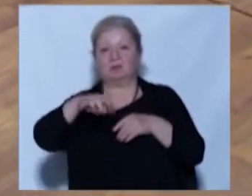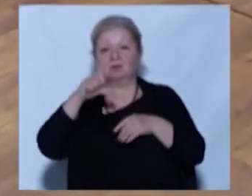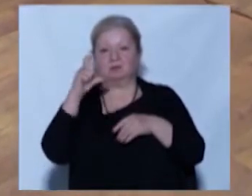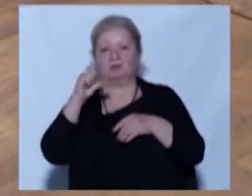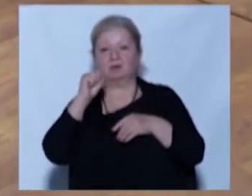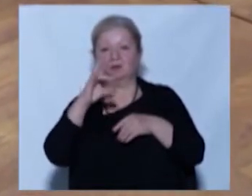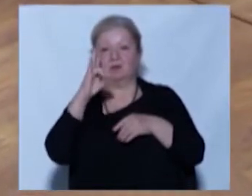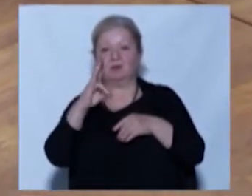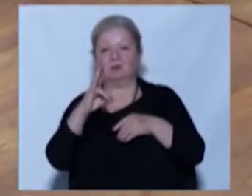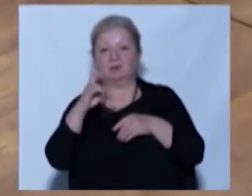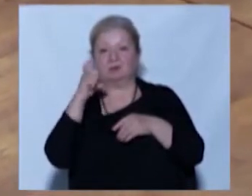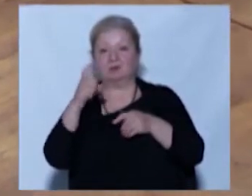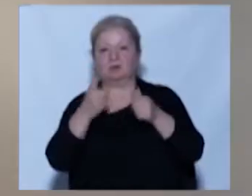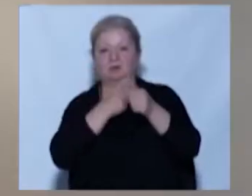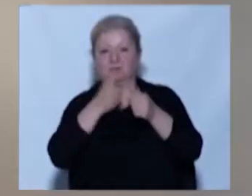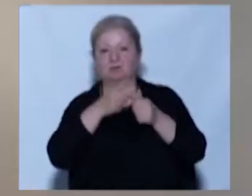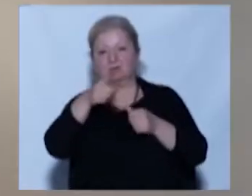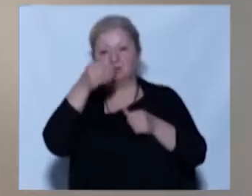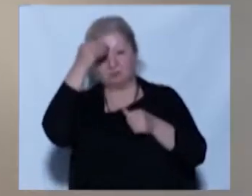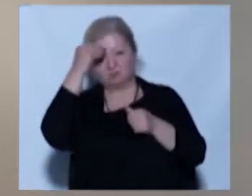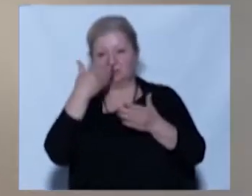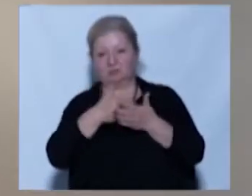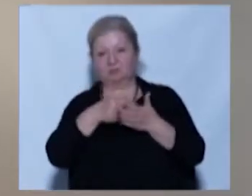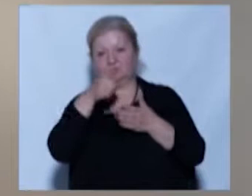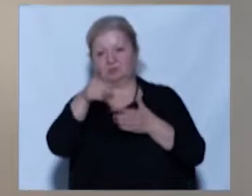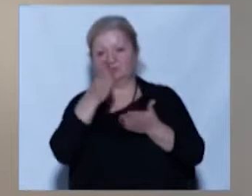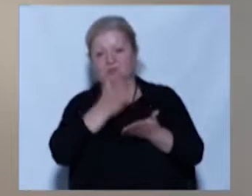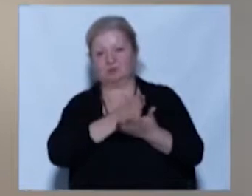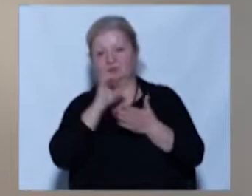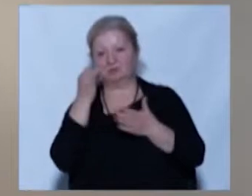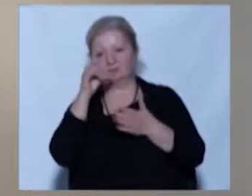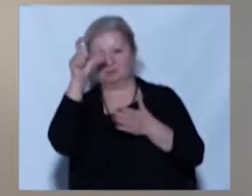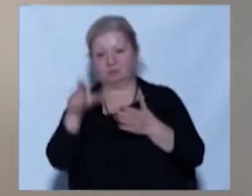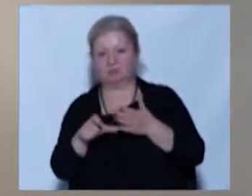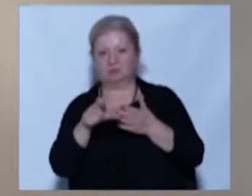მატიანეებს ვეძახით. წარმოიდგინე, რომ ხარ ისტორიკოსი.